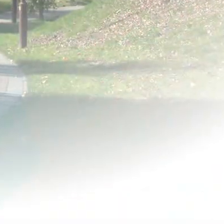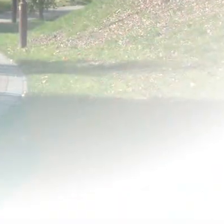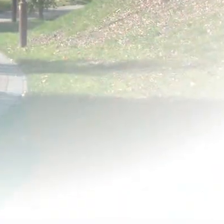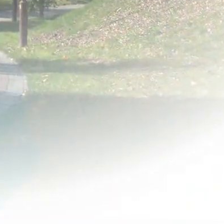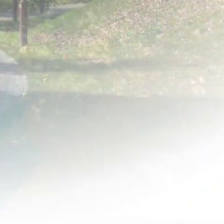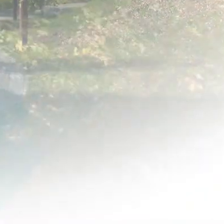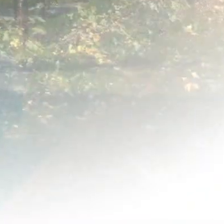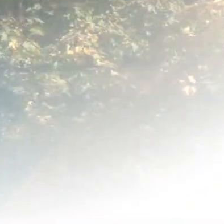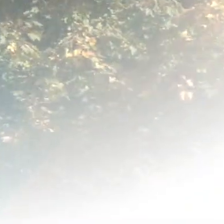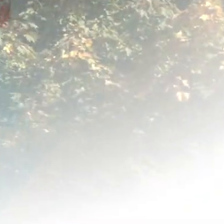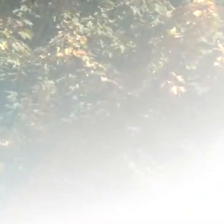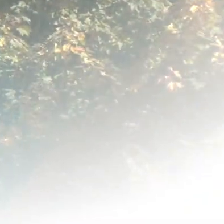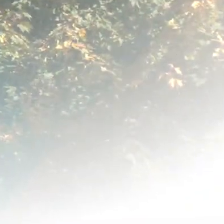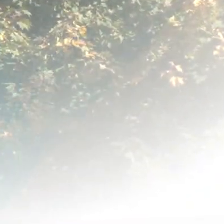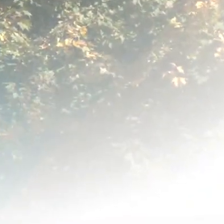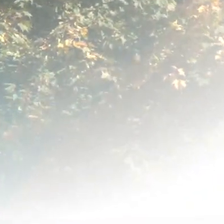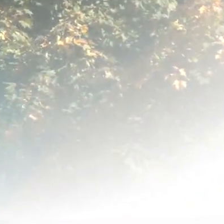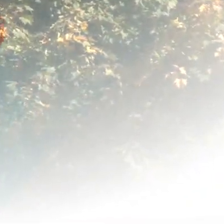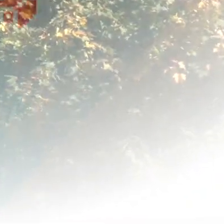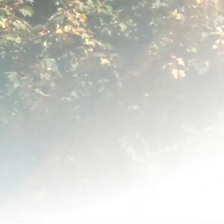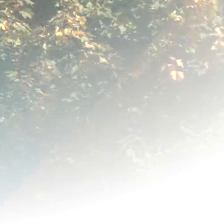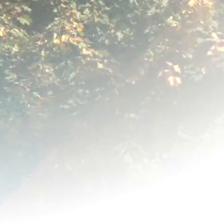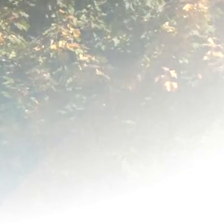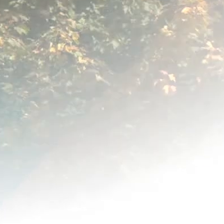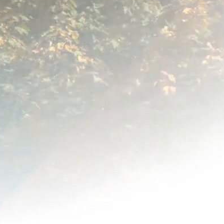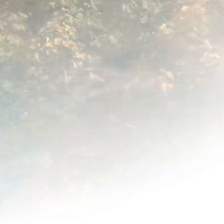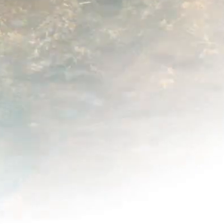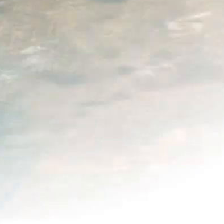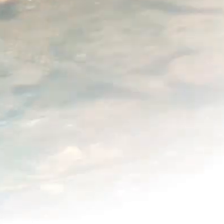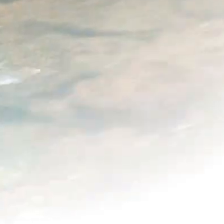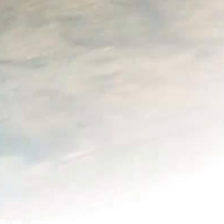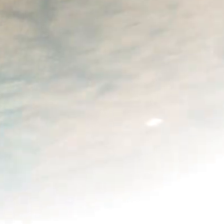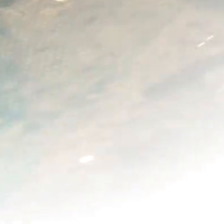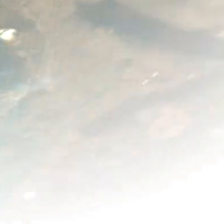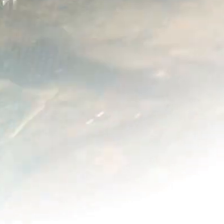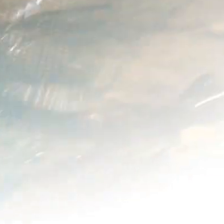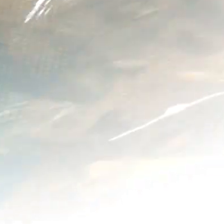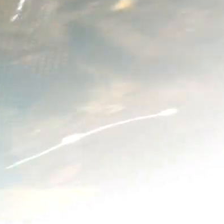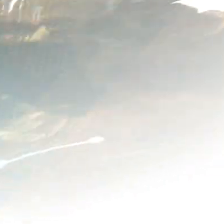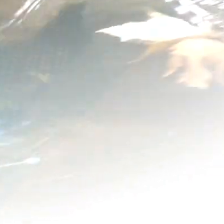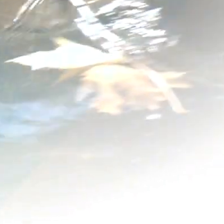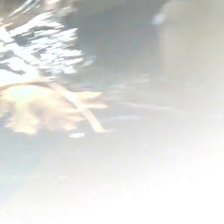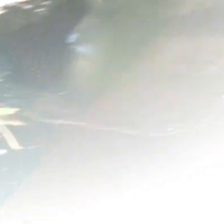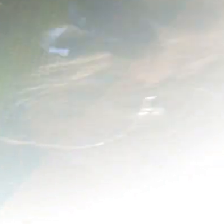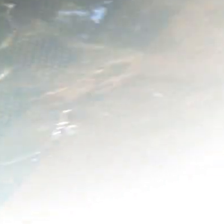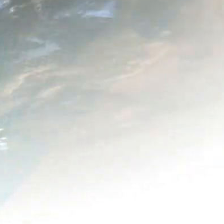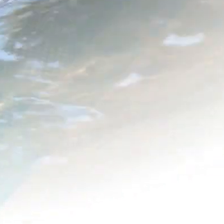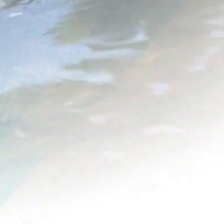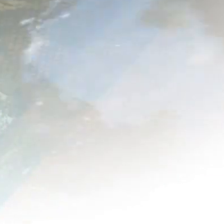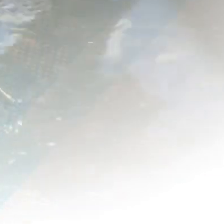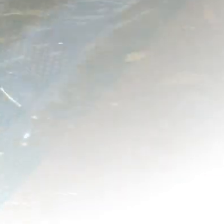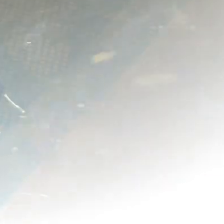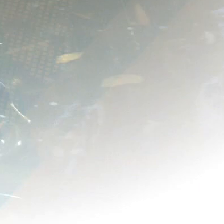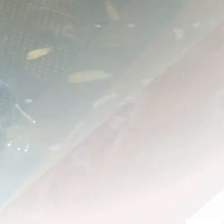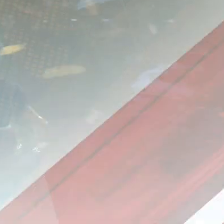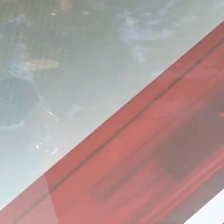У суботу 14-го верасня каталіцкі вернікі адзначаюць уздзвіжыння. Значная свята, якое